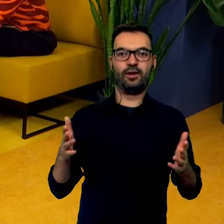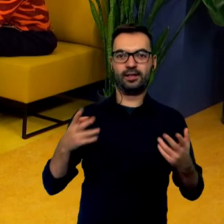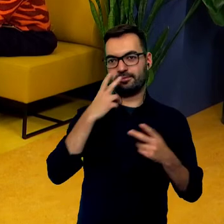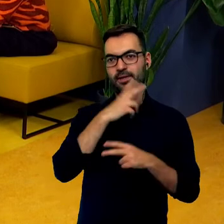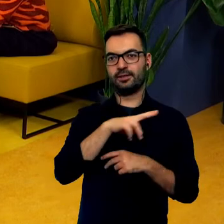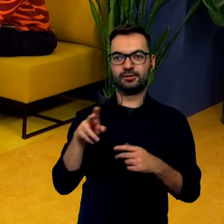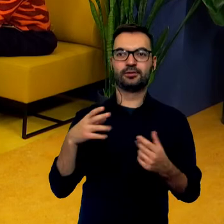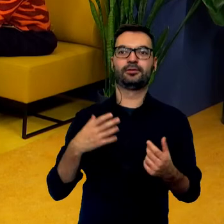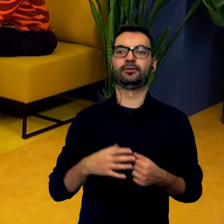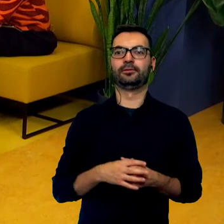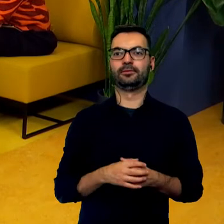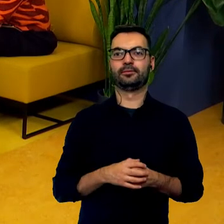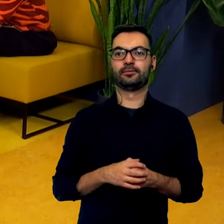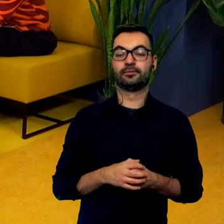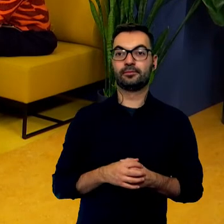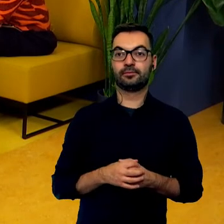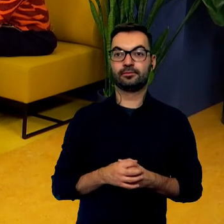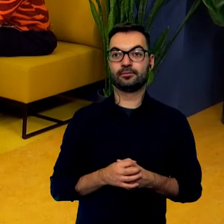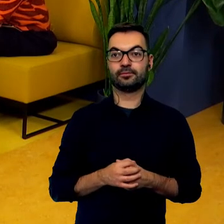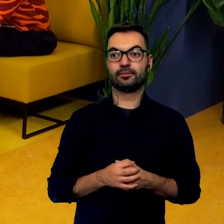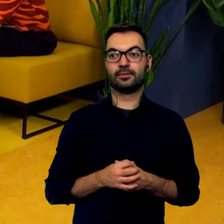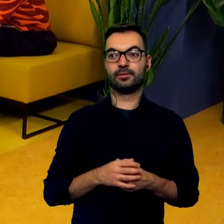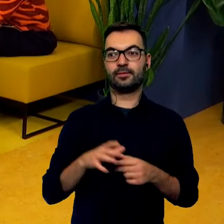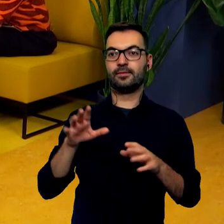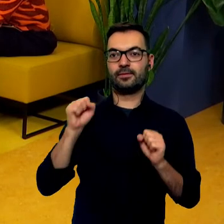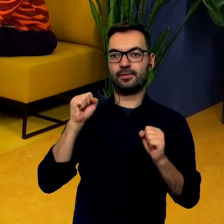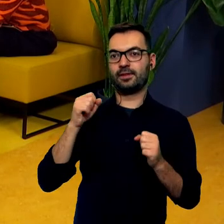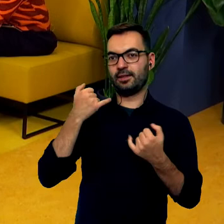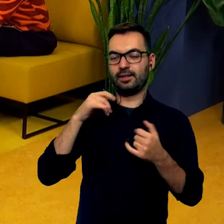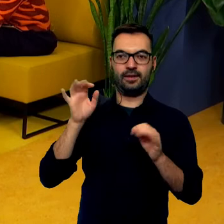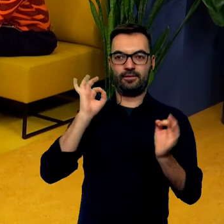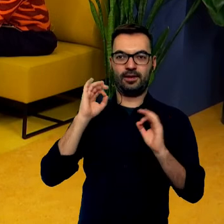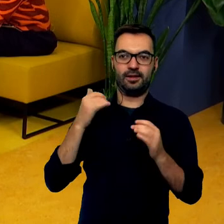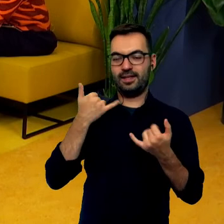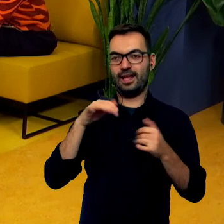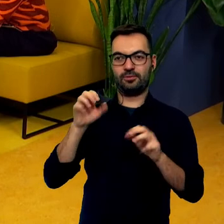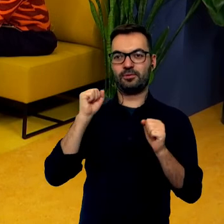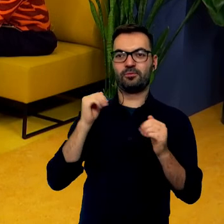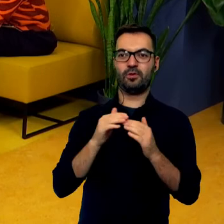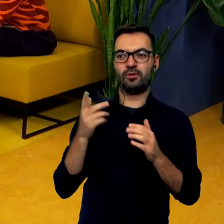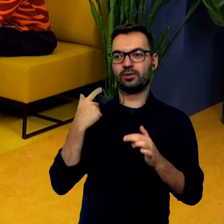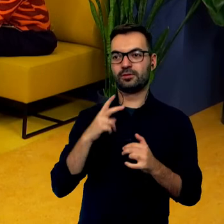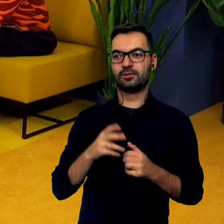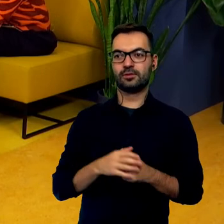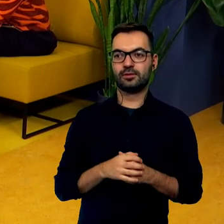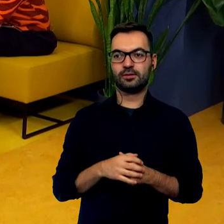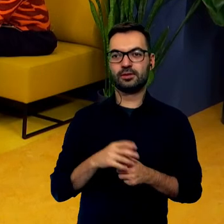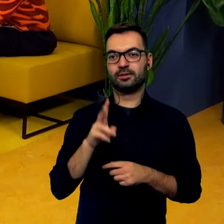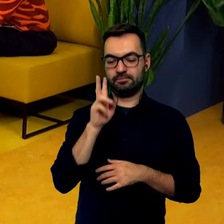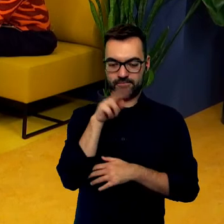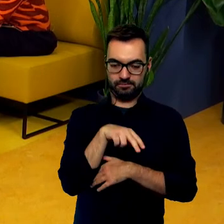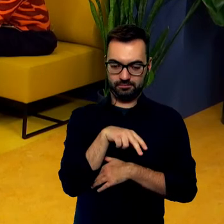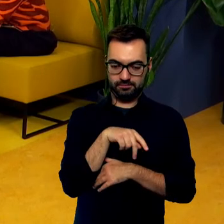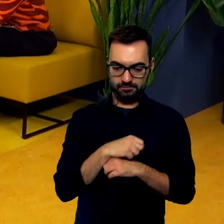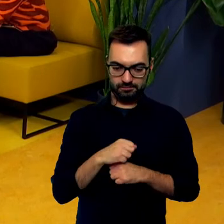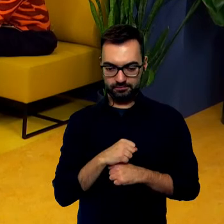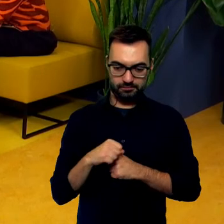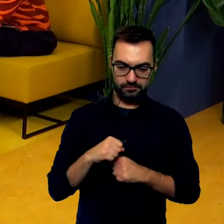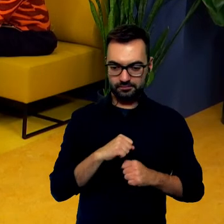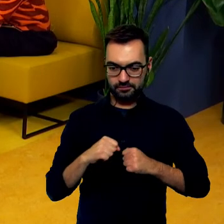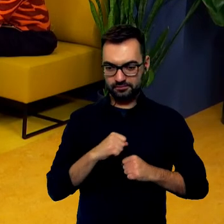w przestrzeń i tak dalej, to czytasz inne informacje niż z osoby, która idzie i ma spuszczoną